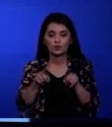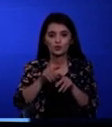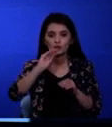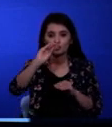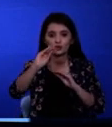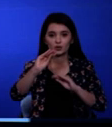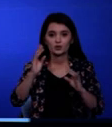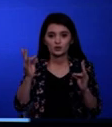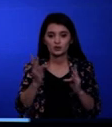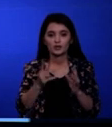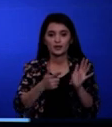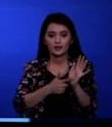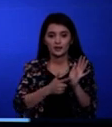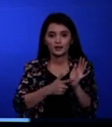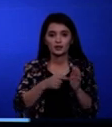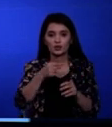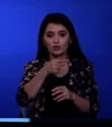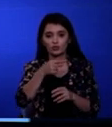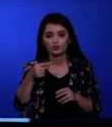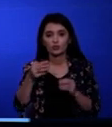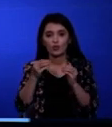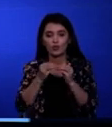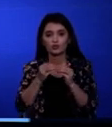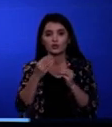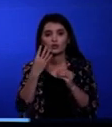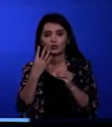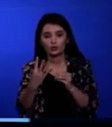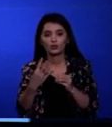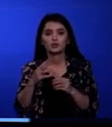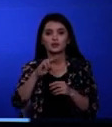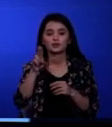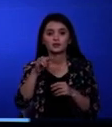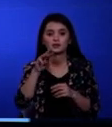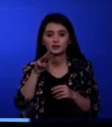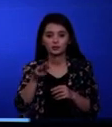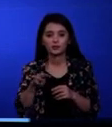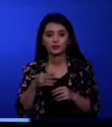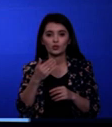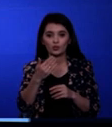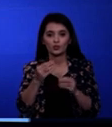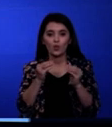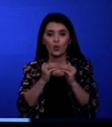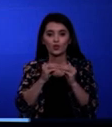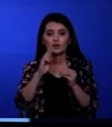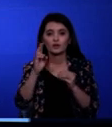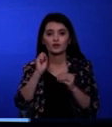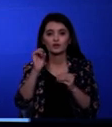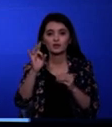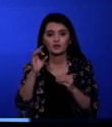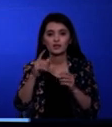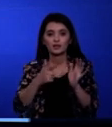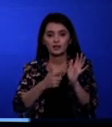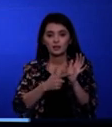yozamiz. 7 butun undan 4 desimetr. Ana endi buni o'nlik kasrda esa 7